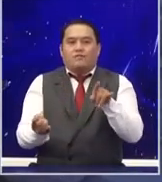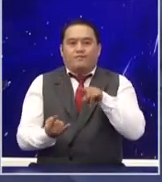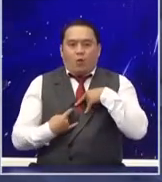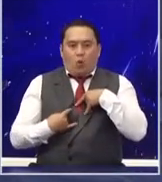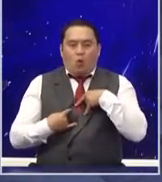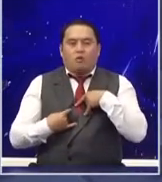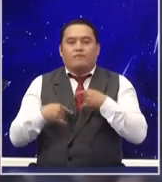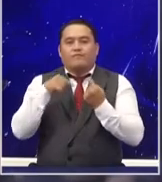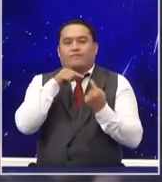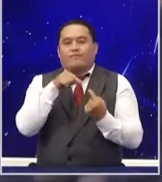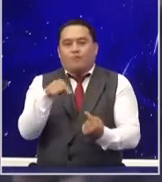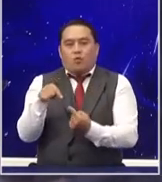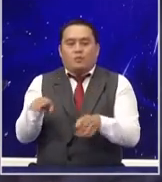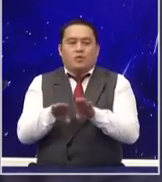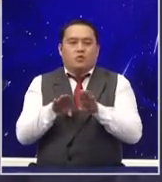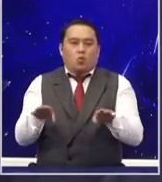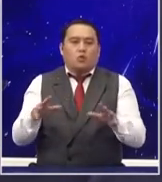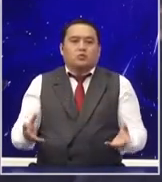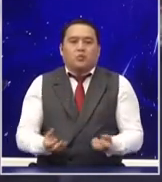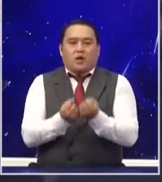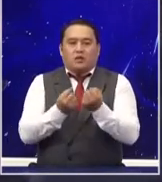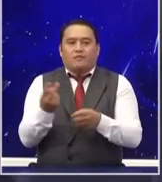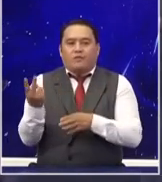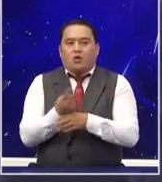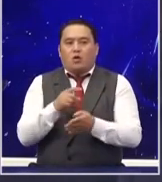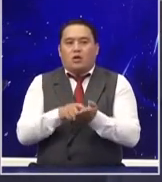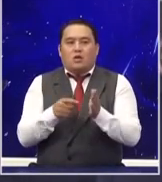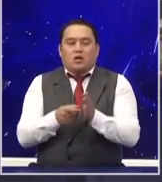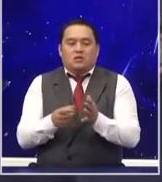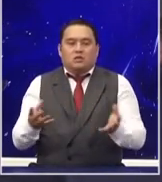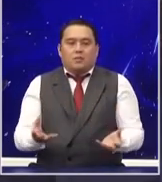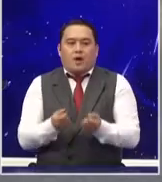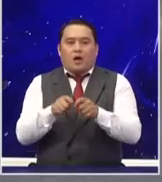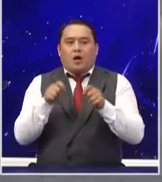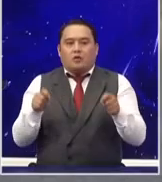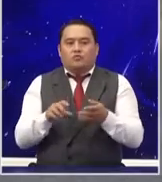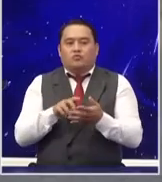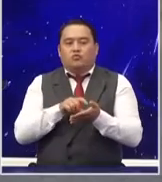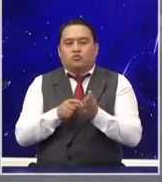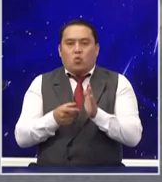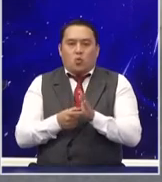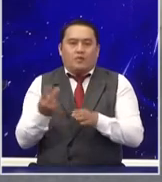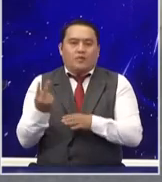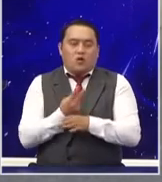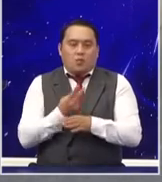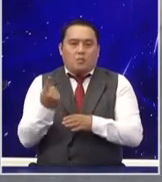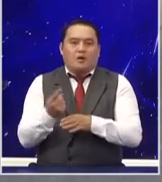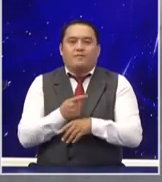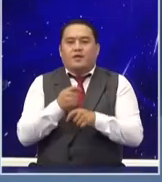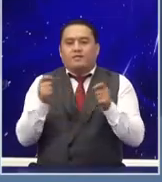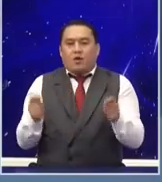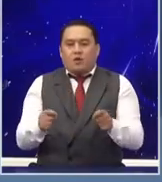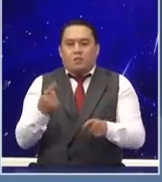по аналогу формы спасателей. Дополним, это уже второй класс юных спасателей, открытый на базе школы Бутяген-Батыра. Первый был